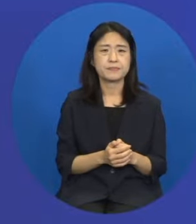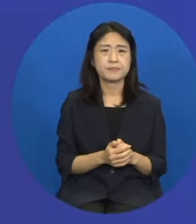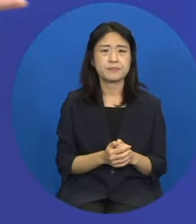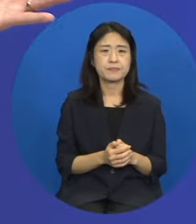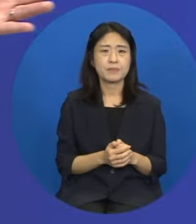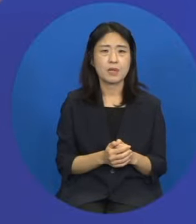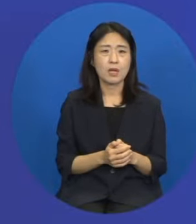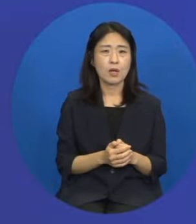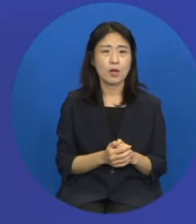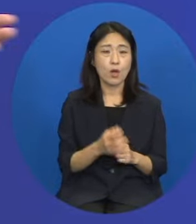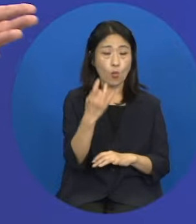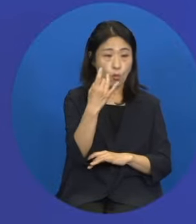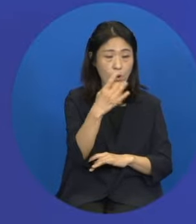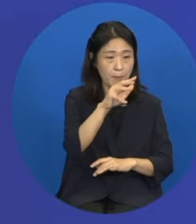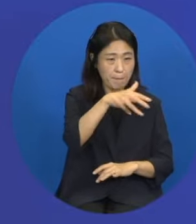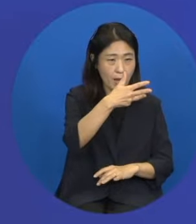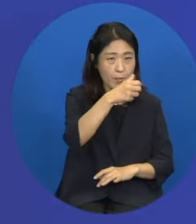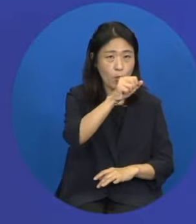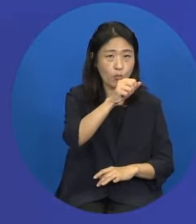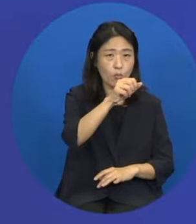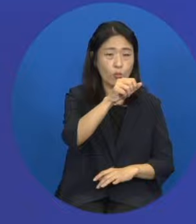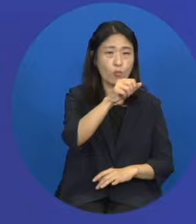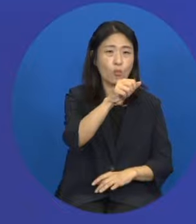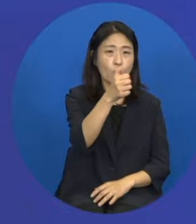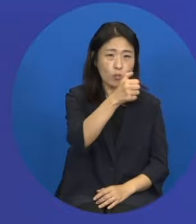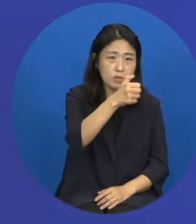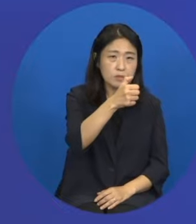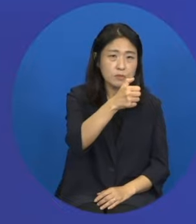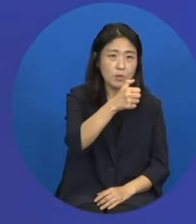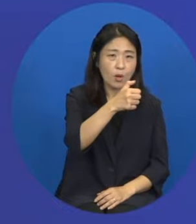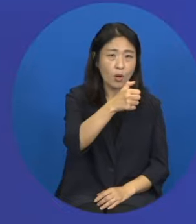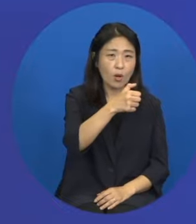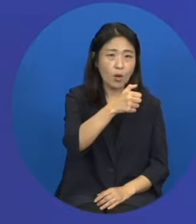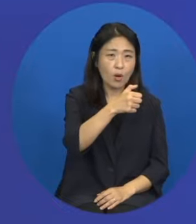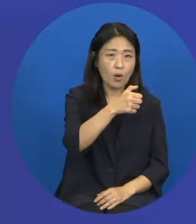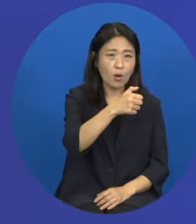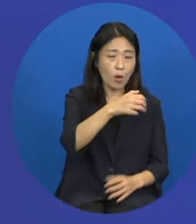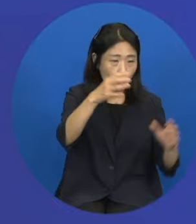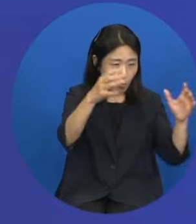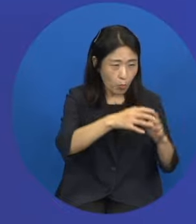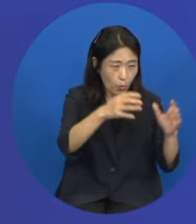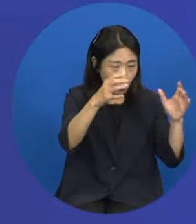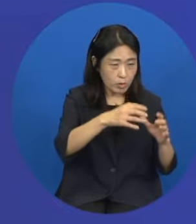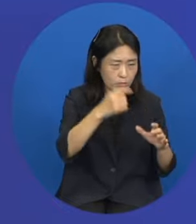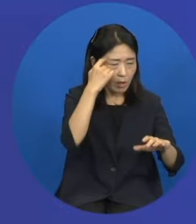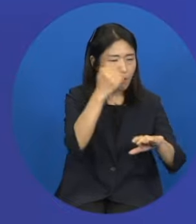원래 850명 나오기로 했다가 반밖에 안 나왔잖아요.